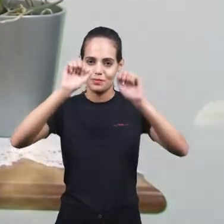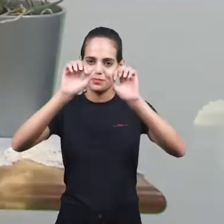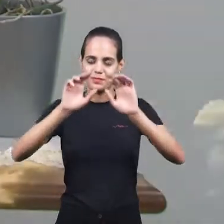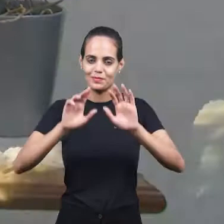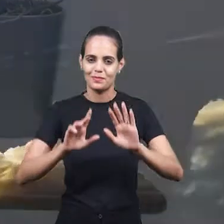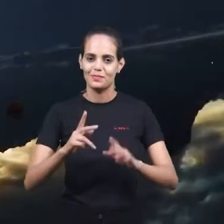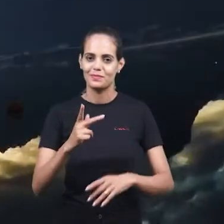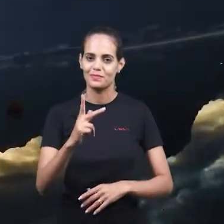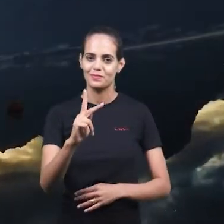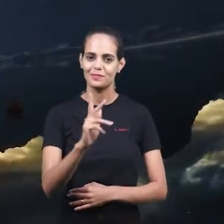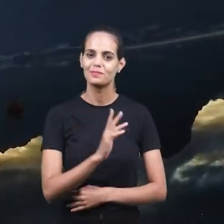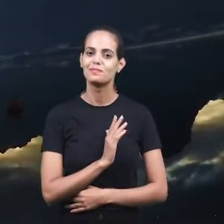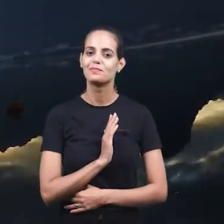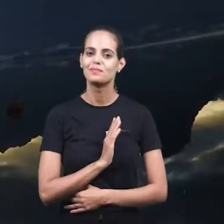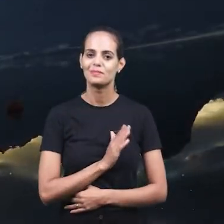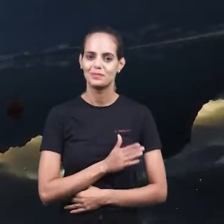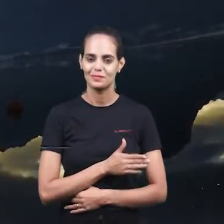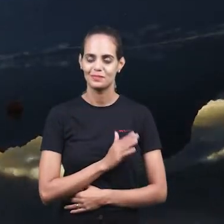нами.